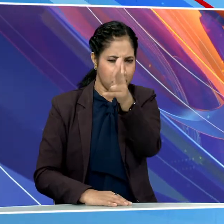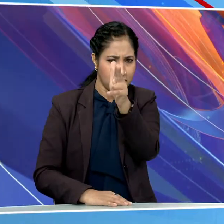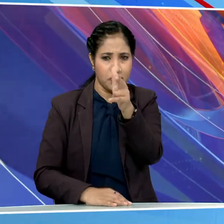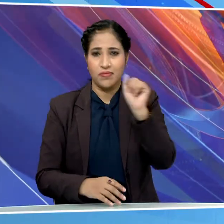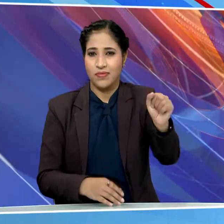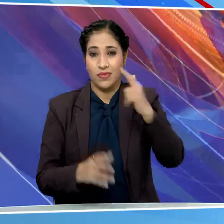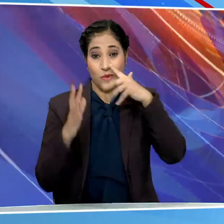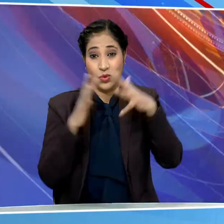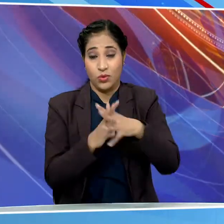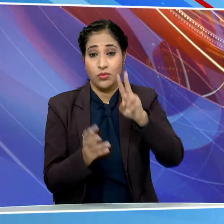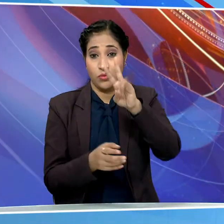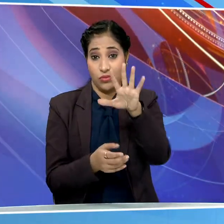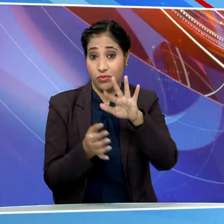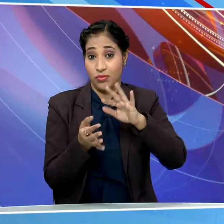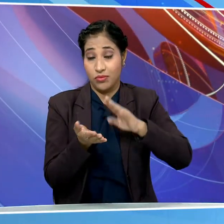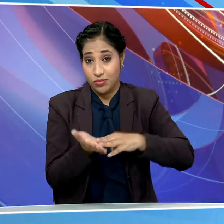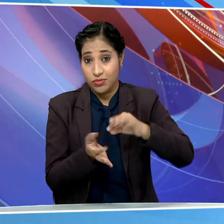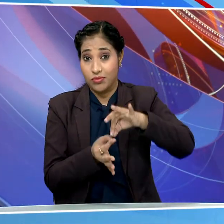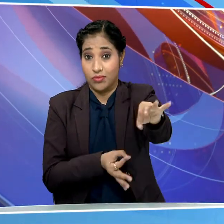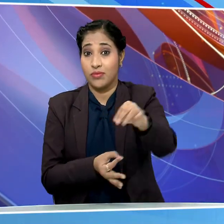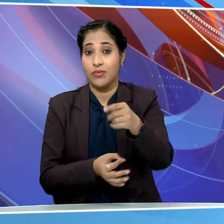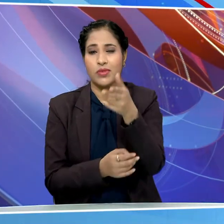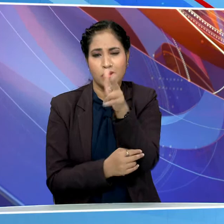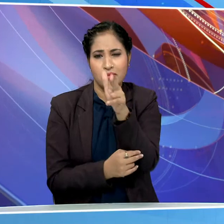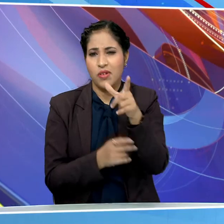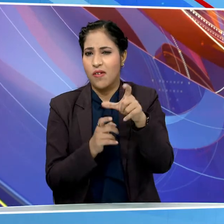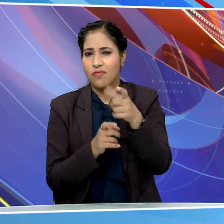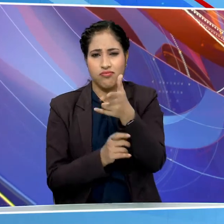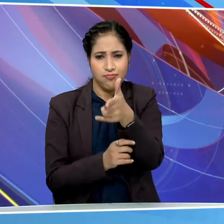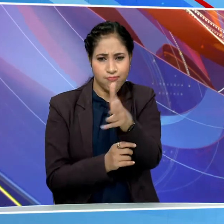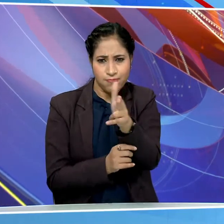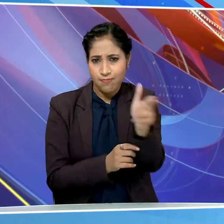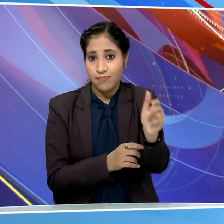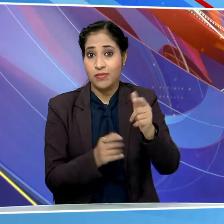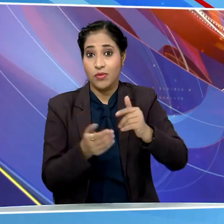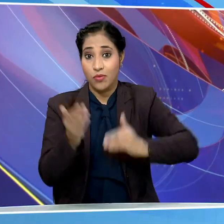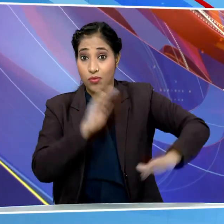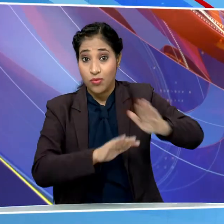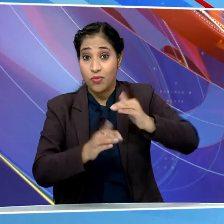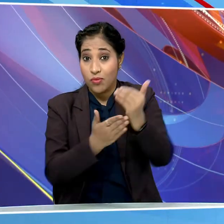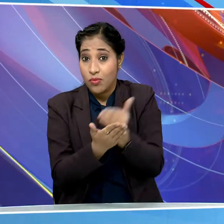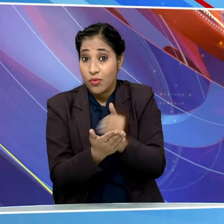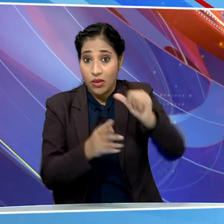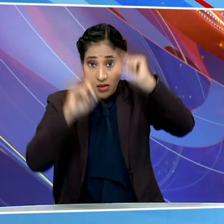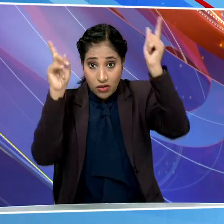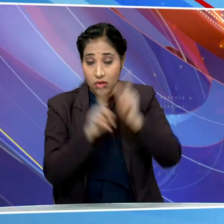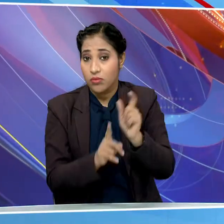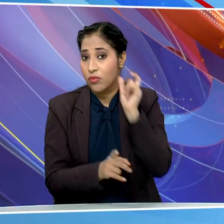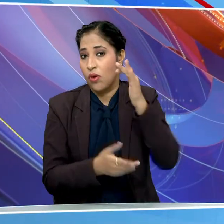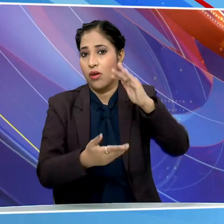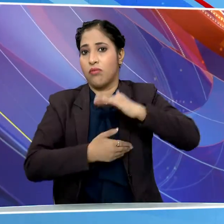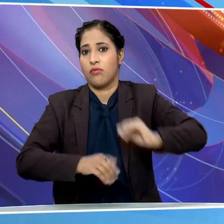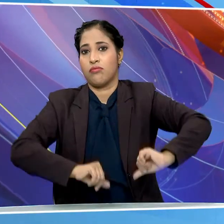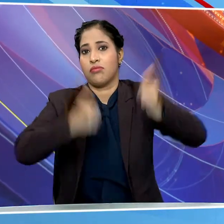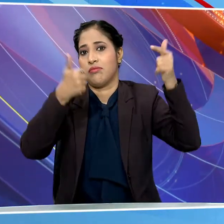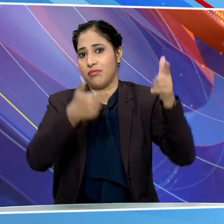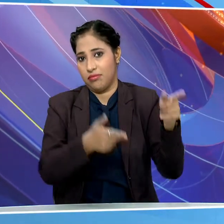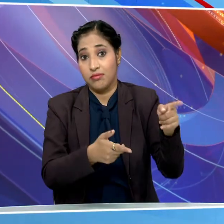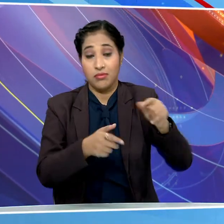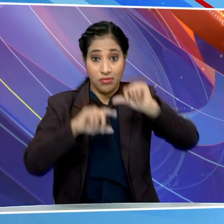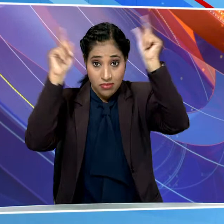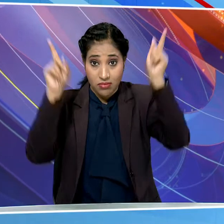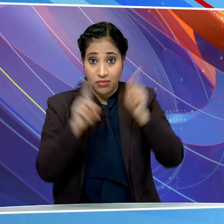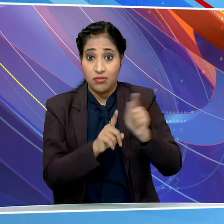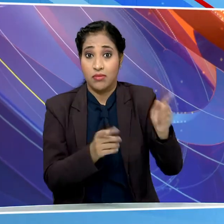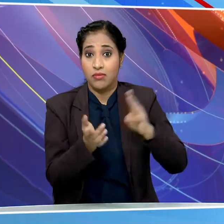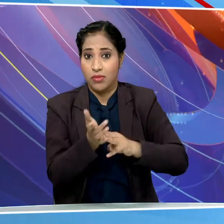निशानेबाजी में महिलाओं की 25 मीटर एयर पिस्टल टीम इवेंट में भारत ने स्वर्ण पदक जीतने में सफलता पाई. भारत के